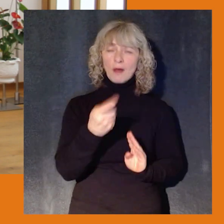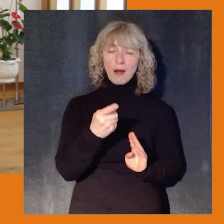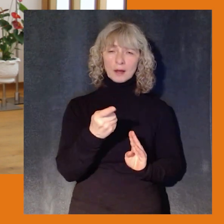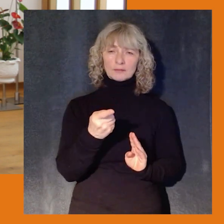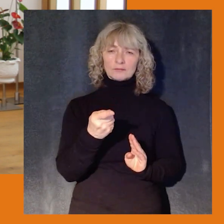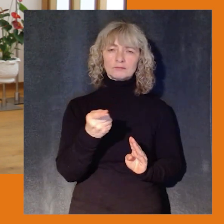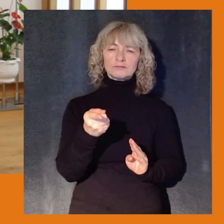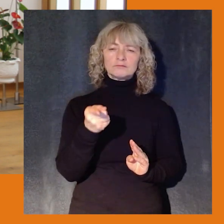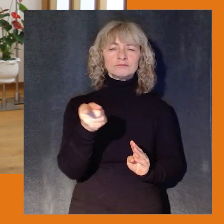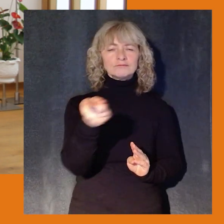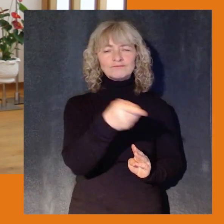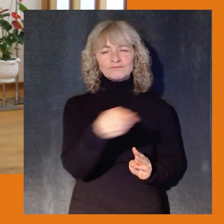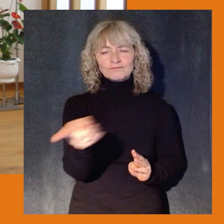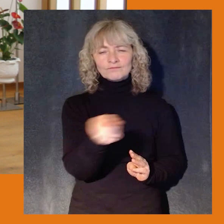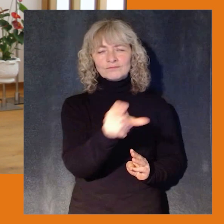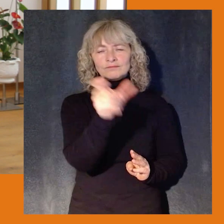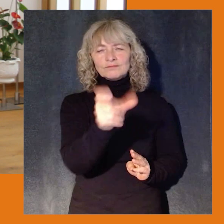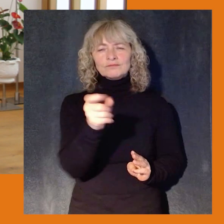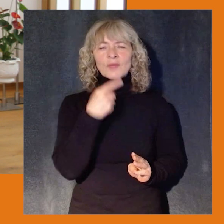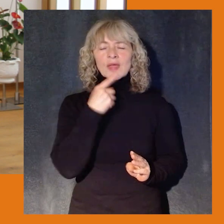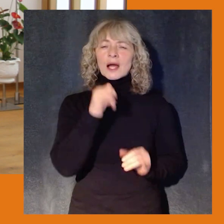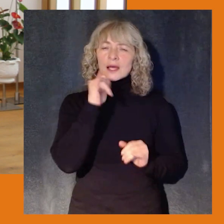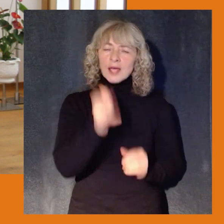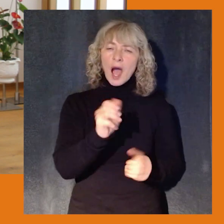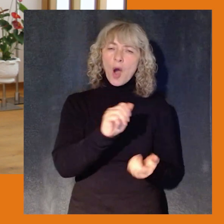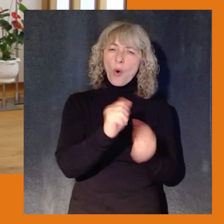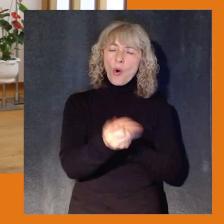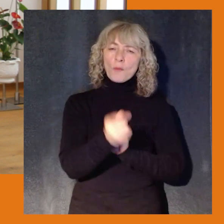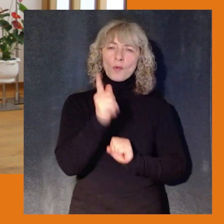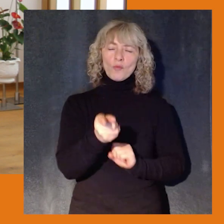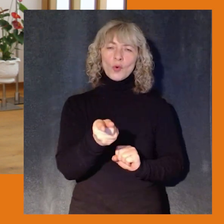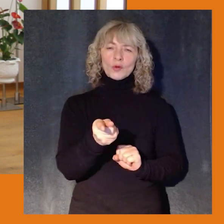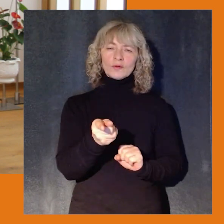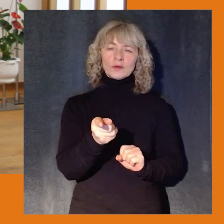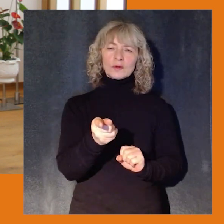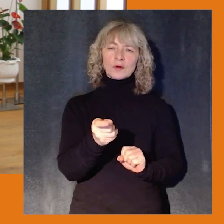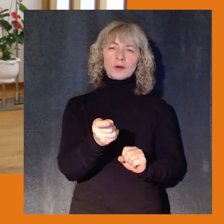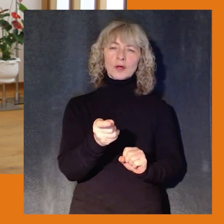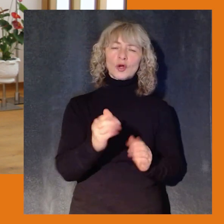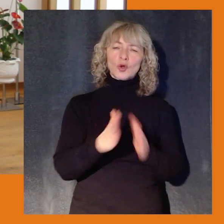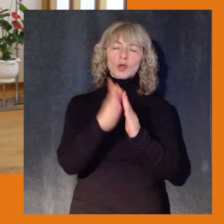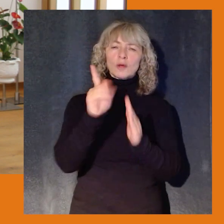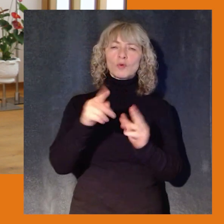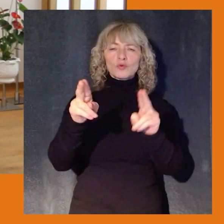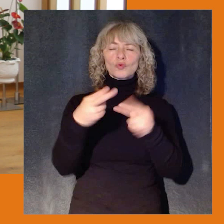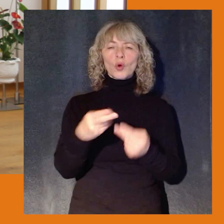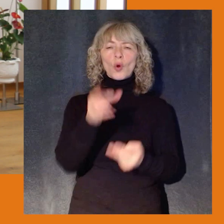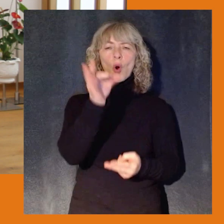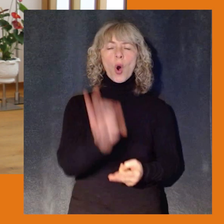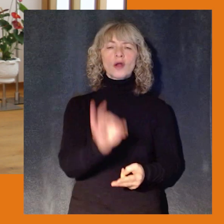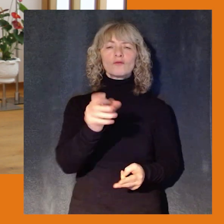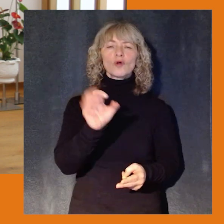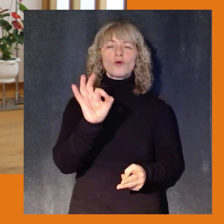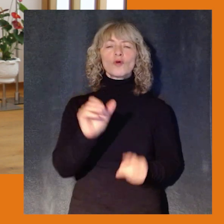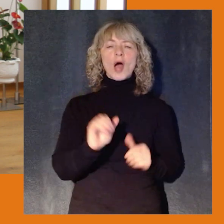fühlen. Sie bejahen den Wandel und hoffen, dass die Kirche wieder mehr zu einem Ort des Lebens und des